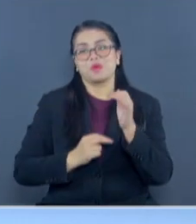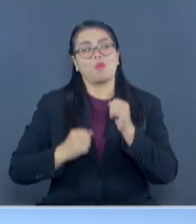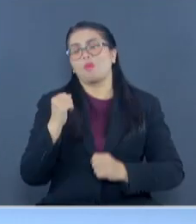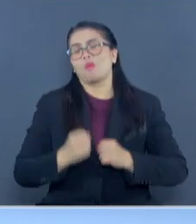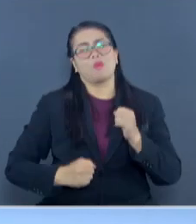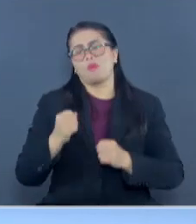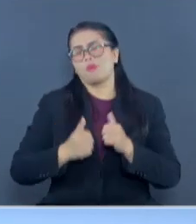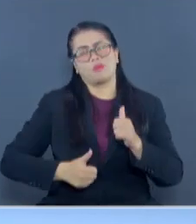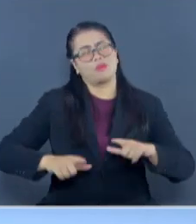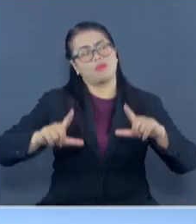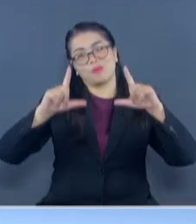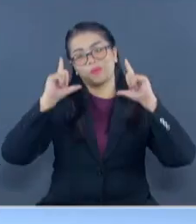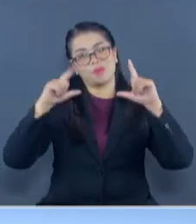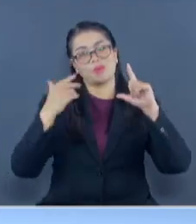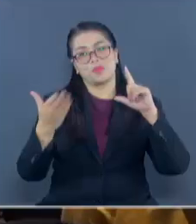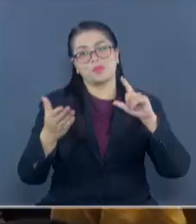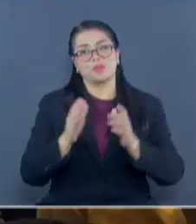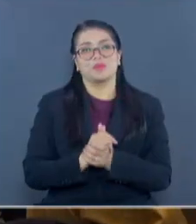กที่ได้แพลตินัมลาเบลค่ะ